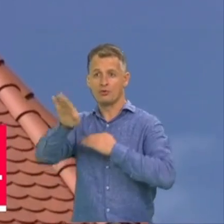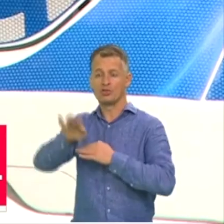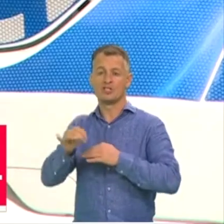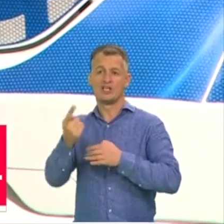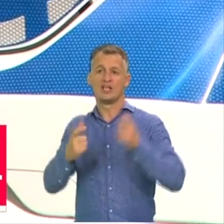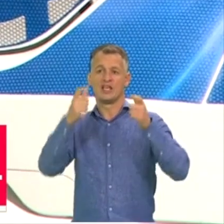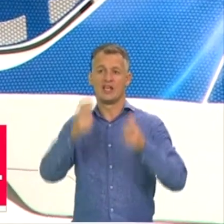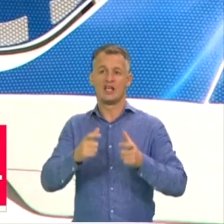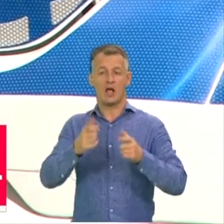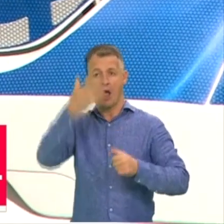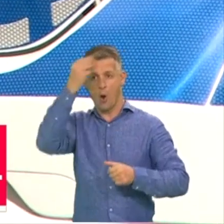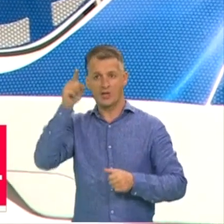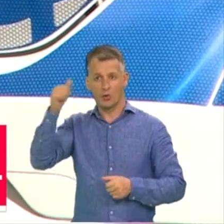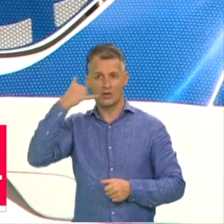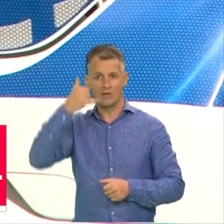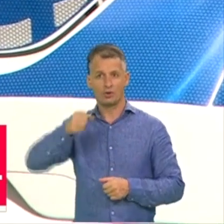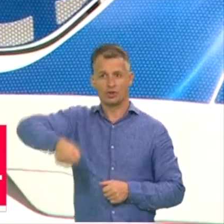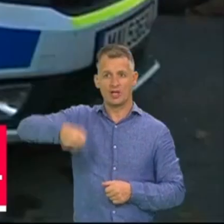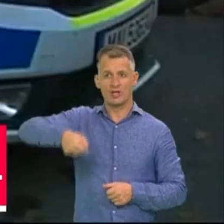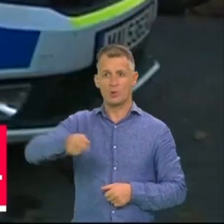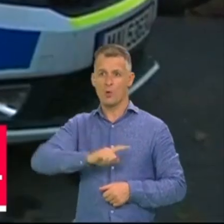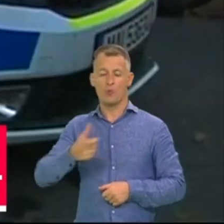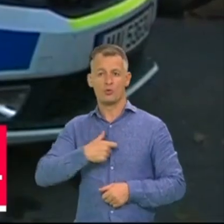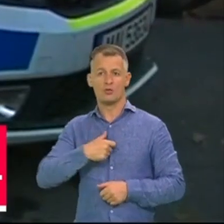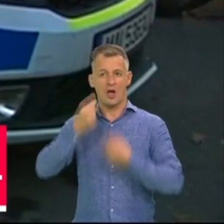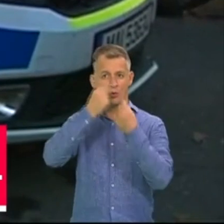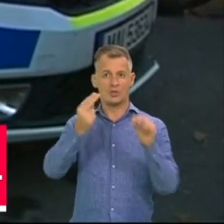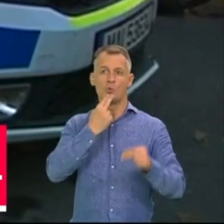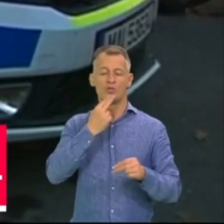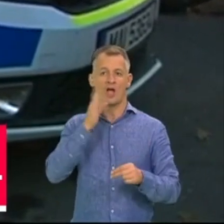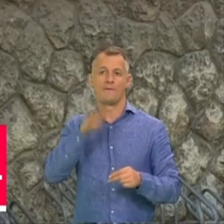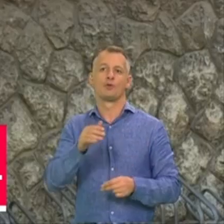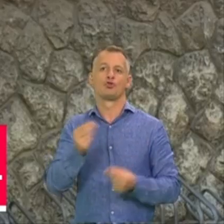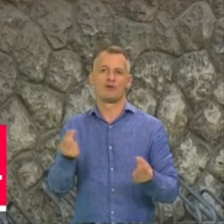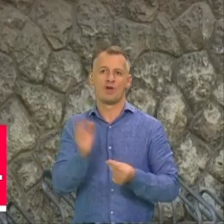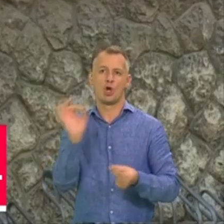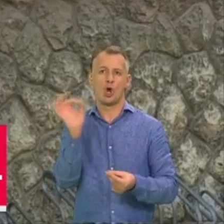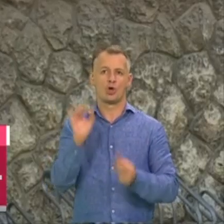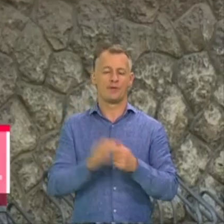uitat însă acolo telefonul și geanta și nu a putut contacta poliția. A avut totuși noroc. A fost